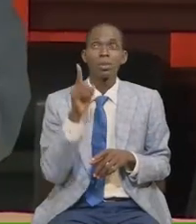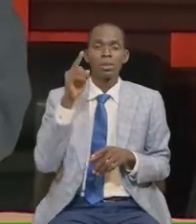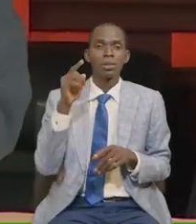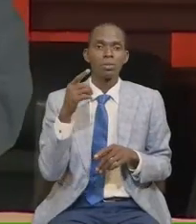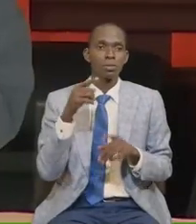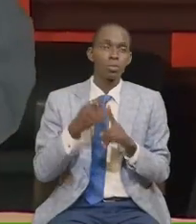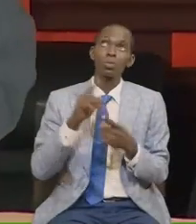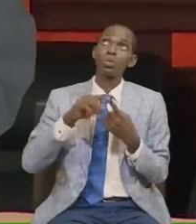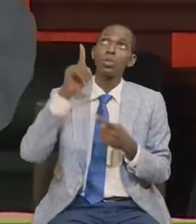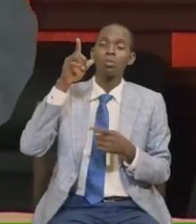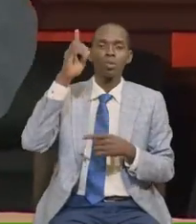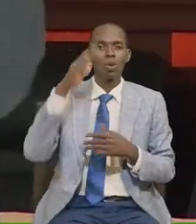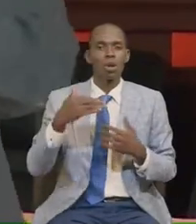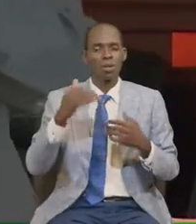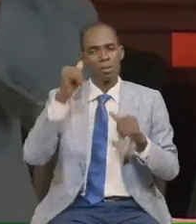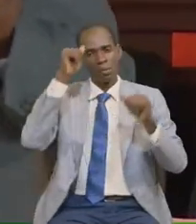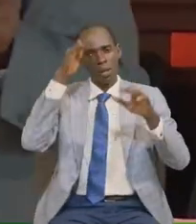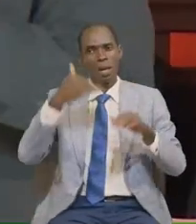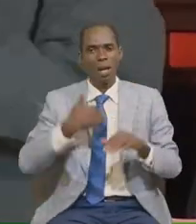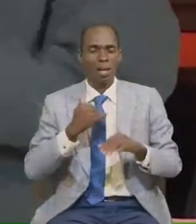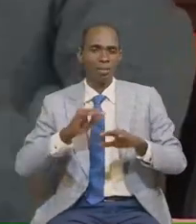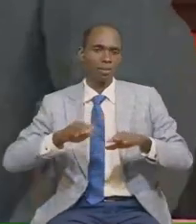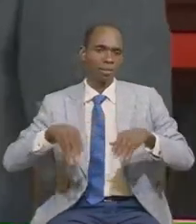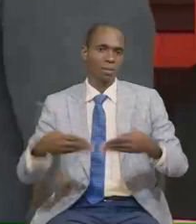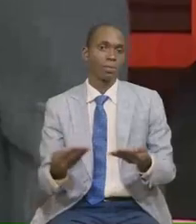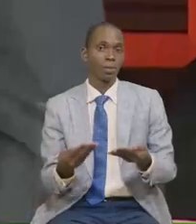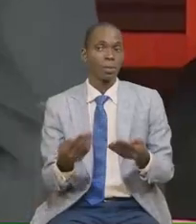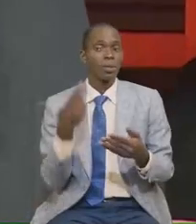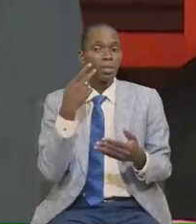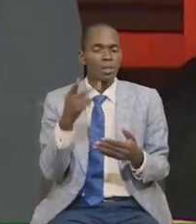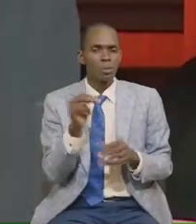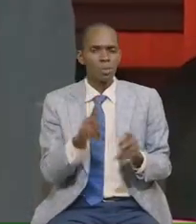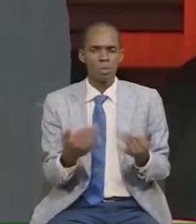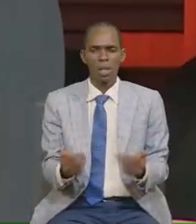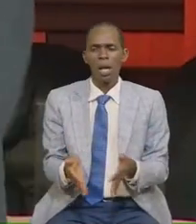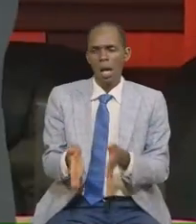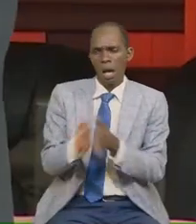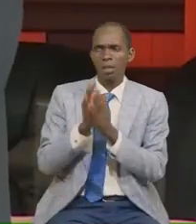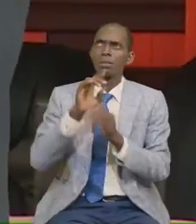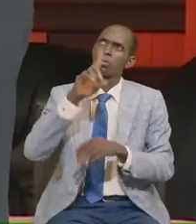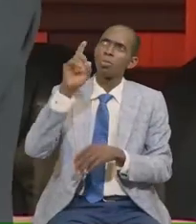Père a marqué de son sceau. C'est après cela qu'ils ont posé la question, qu'est-ce qu'ils devaient faire?